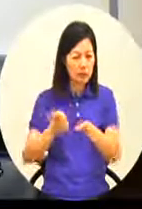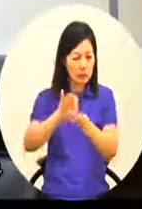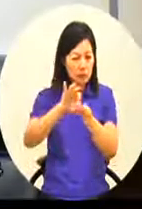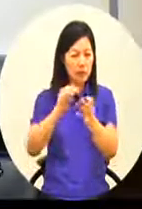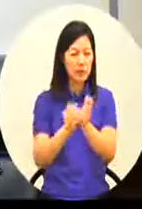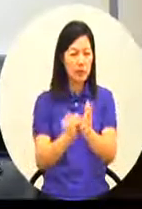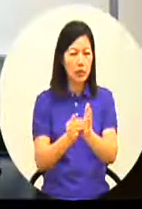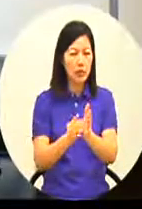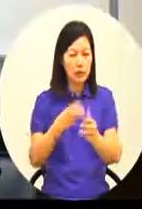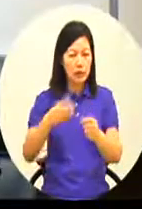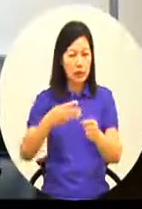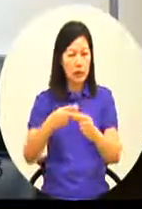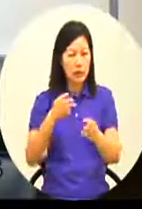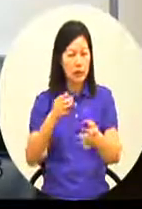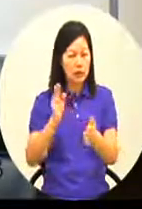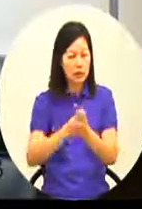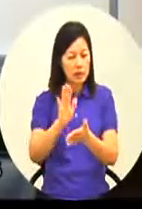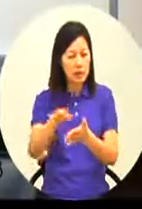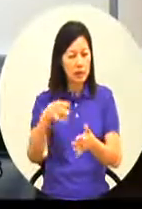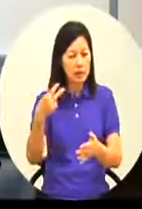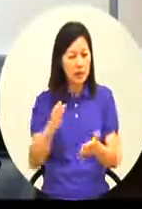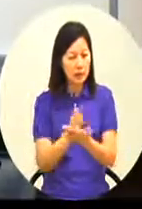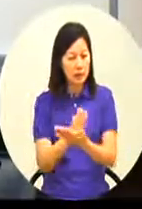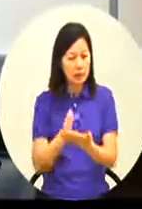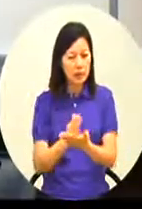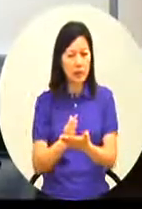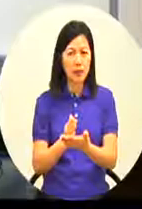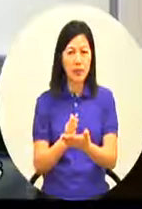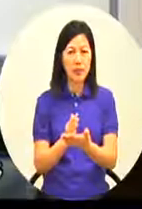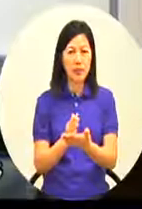那还要3年后再来去评估所有的